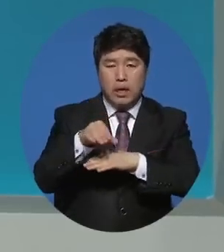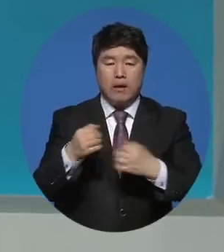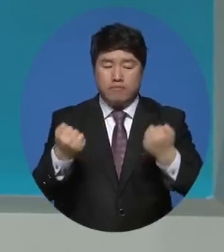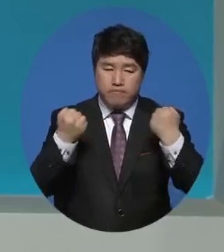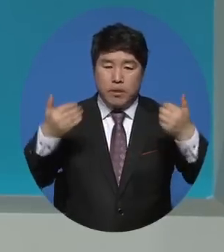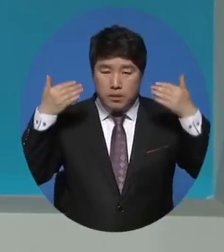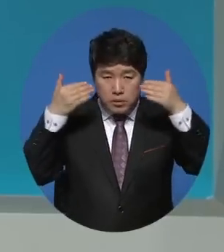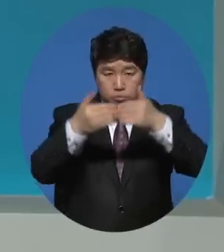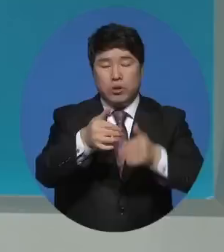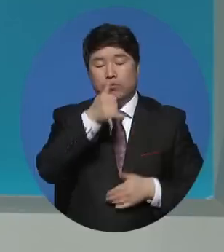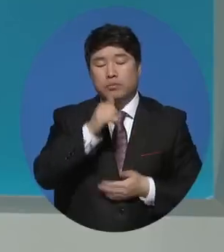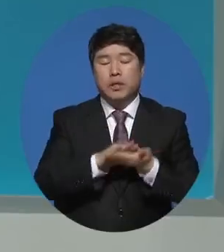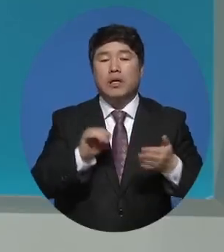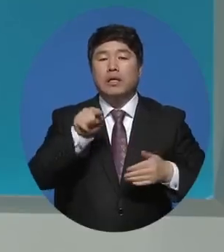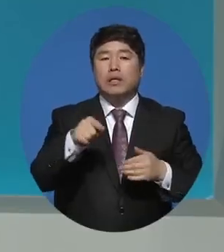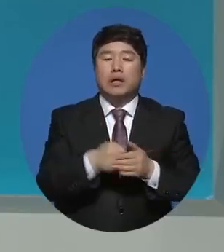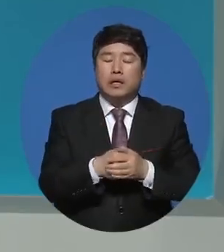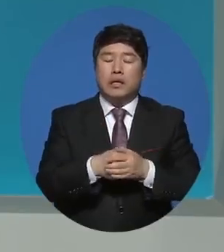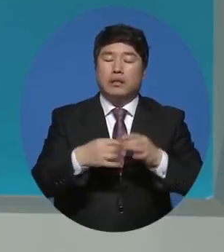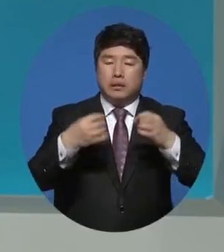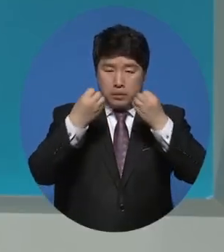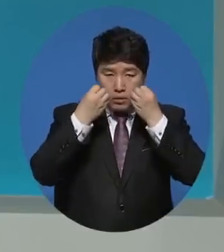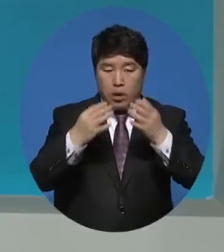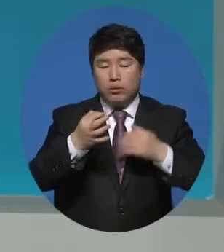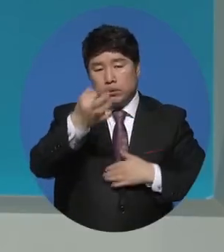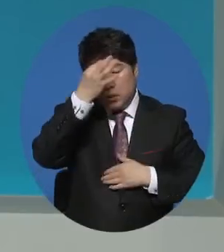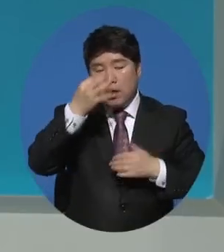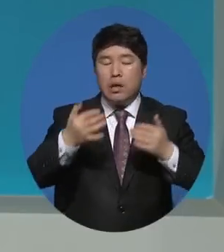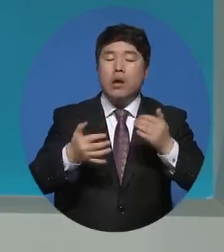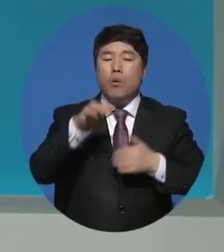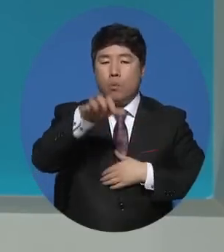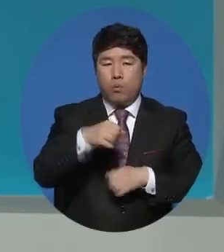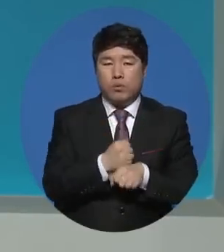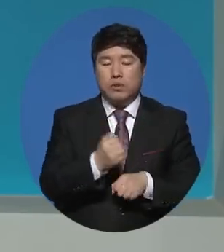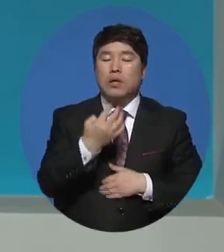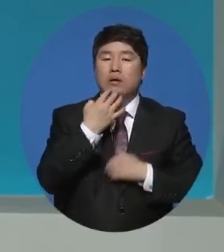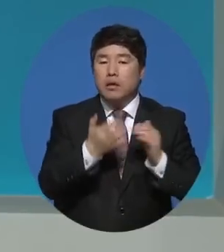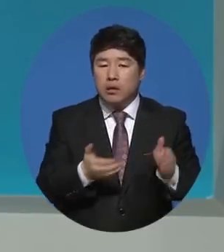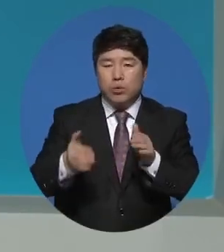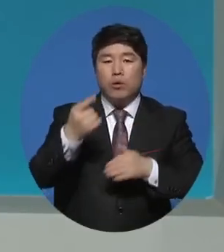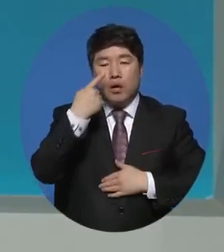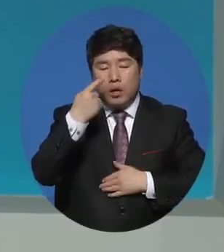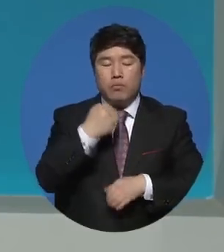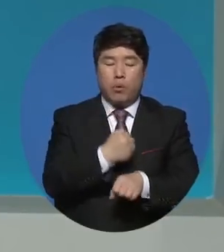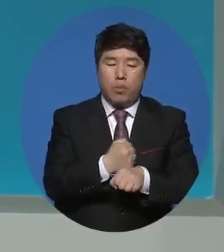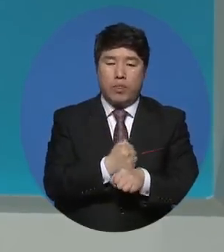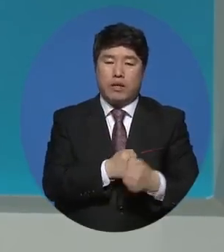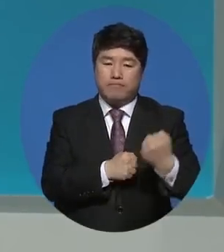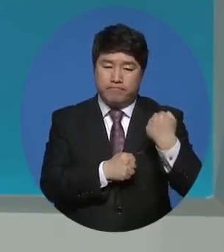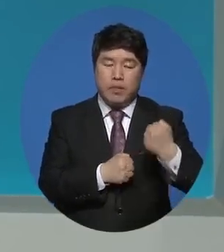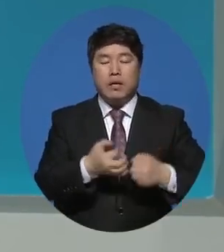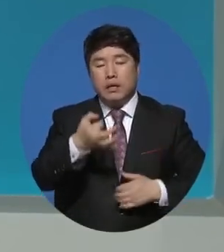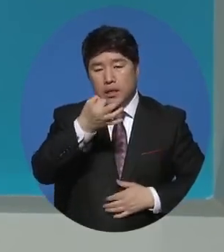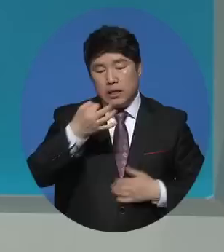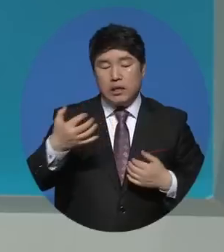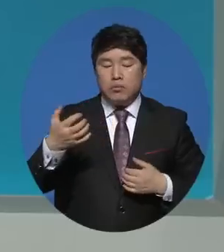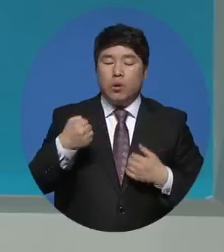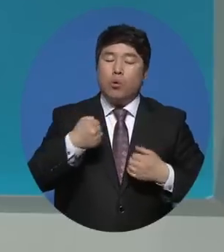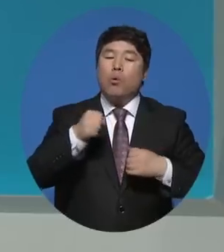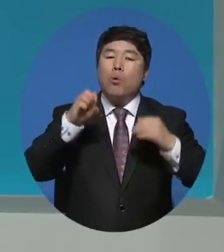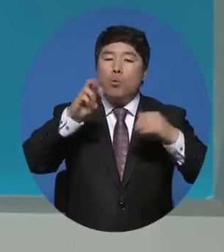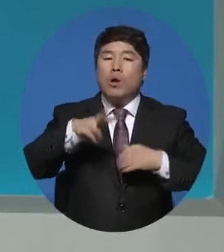쏟고 있습니다 이 테크노밸리 제가 경기도에서 해본 역량과 힘으로 대통령이 되면이 광주